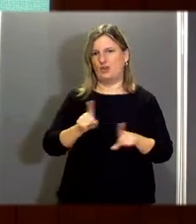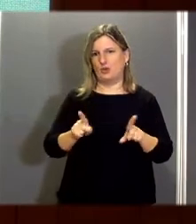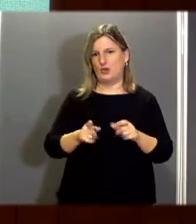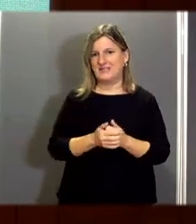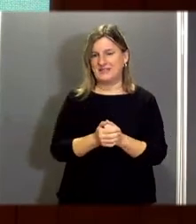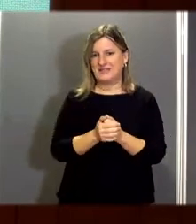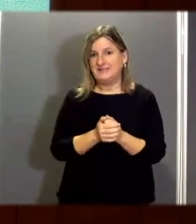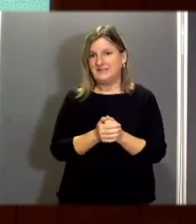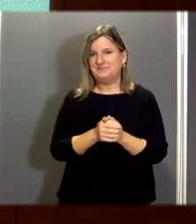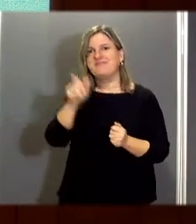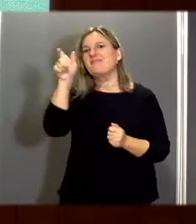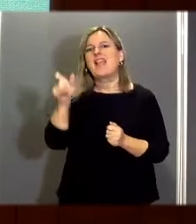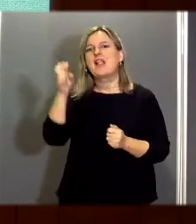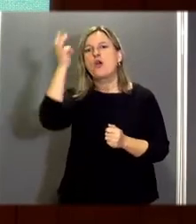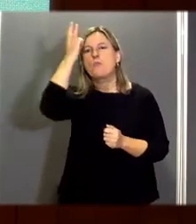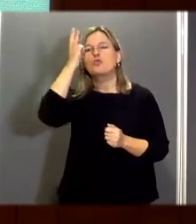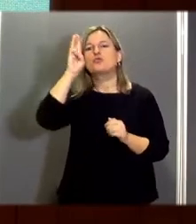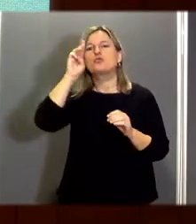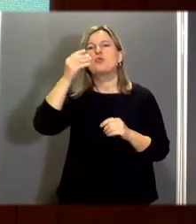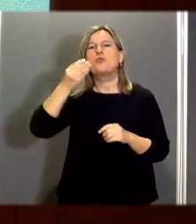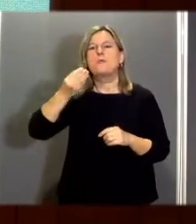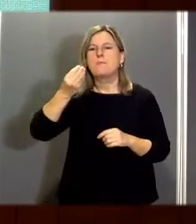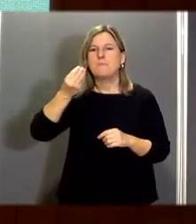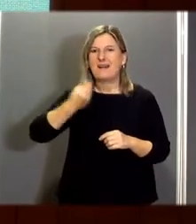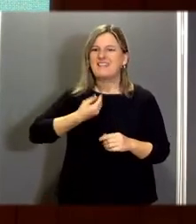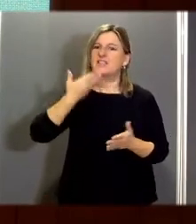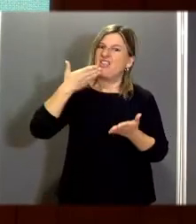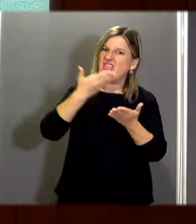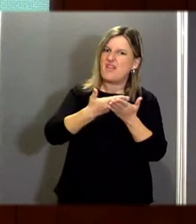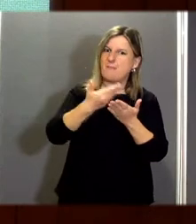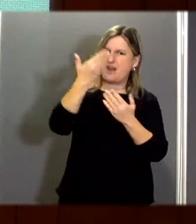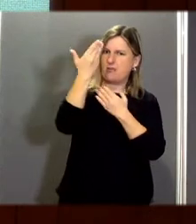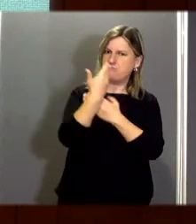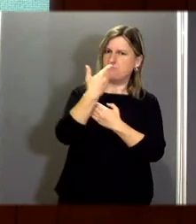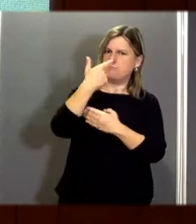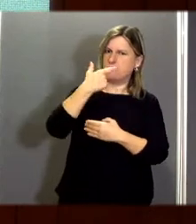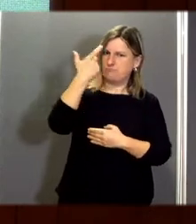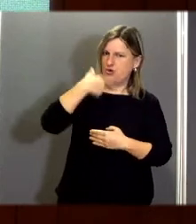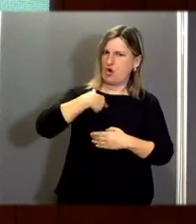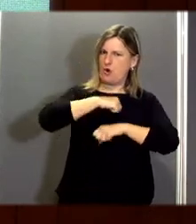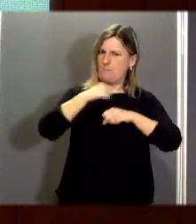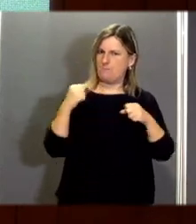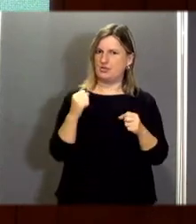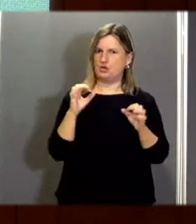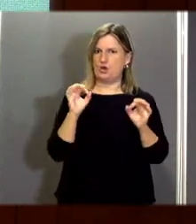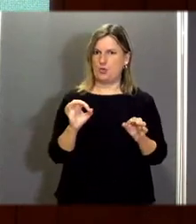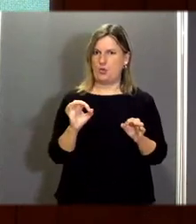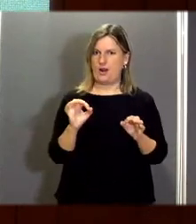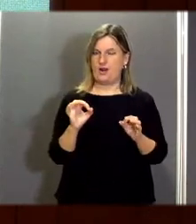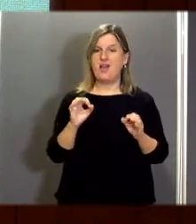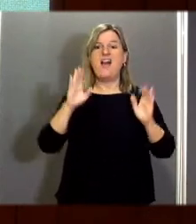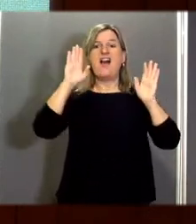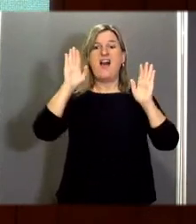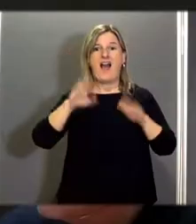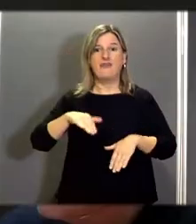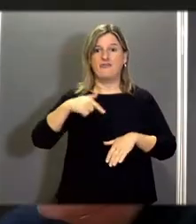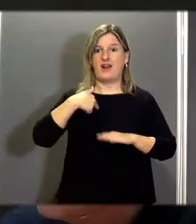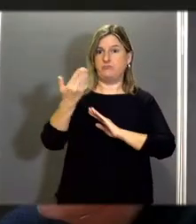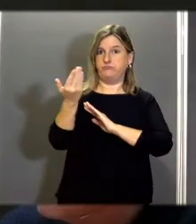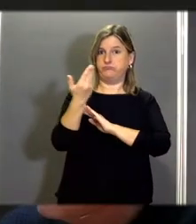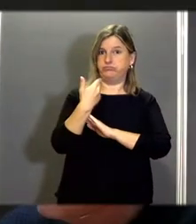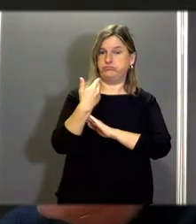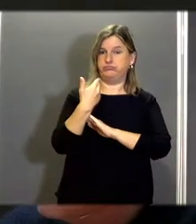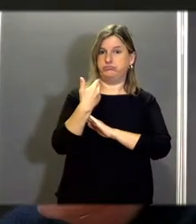va demanar que jo entrés a presó. I ara mateix, la meva condemna, tot i haver sigut,